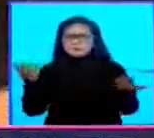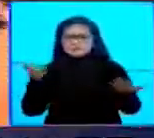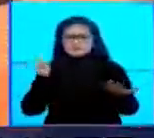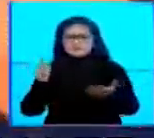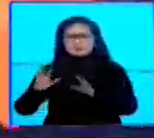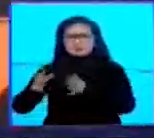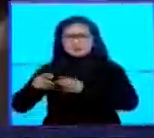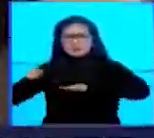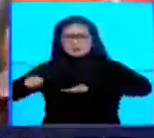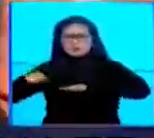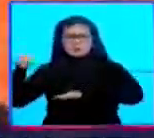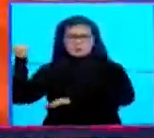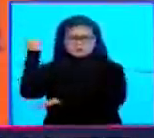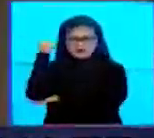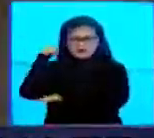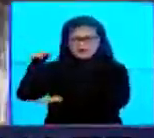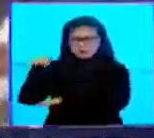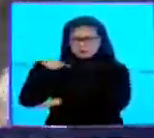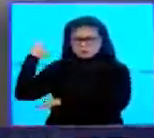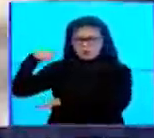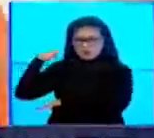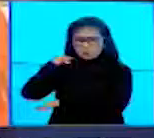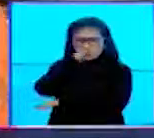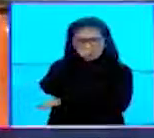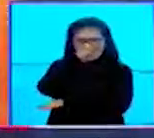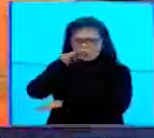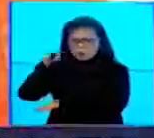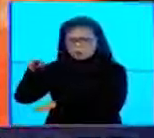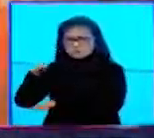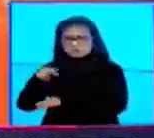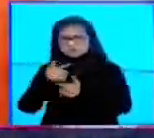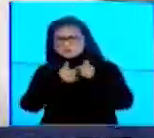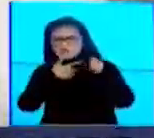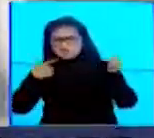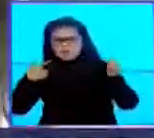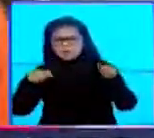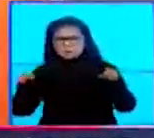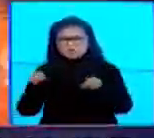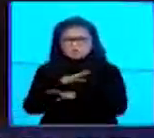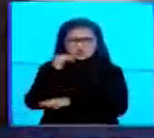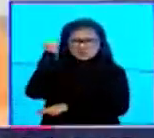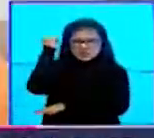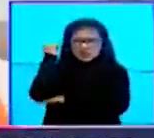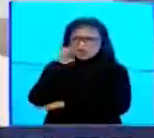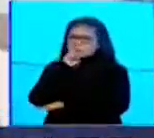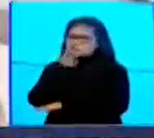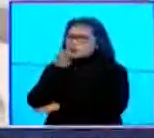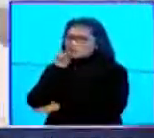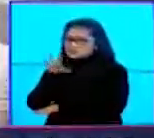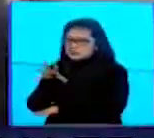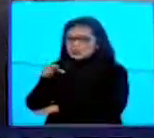adanya intervensi selama proses rekonstruksi. Intervensi dinilai mempengaruhi tersangka dalam menjelaskan alur kronologi